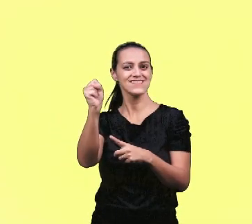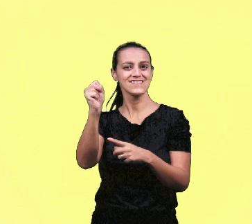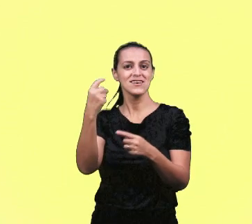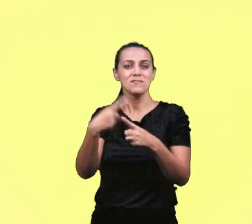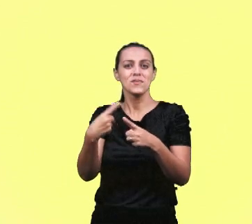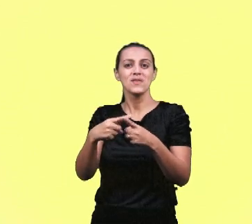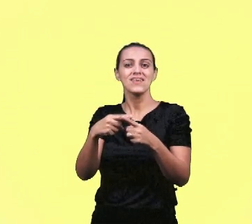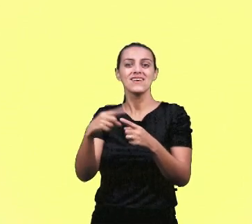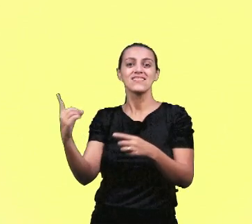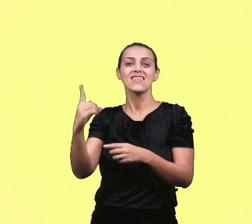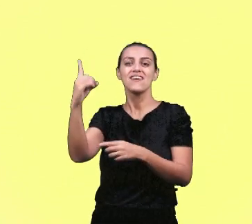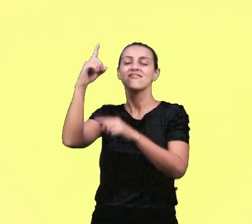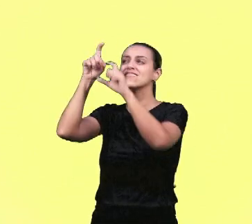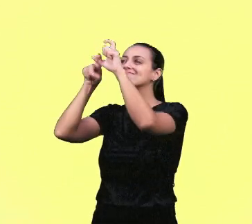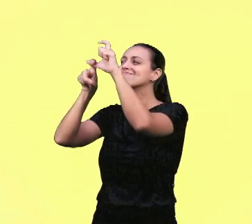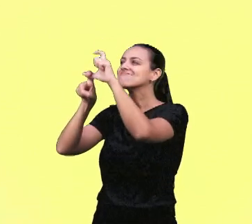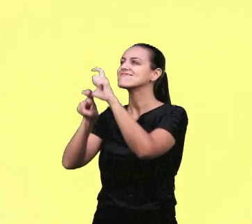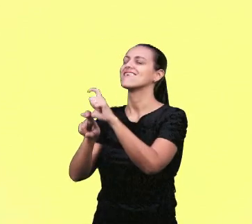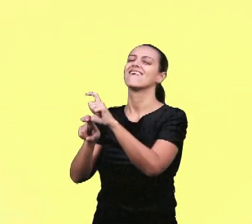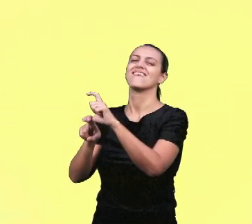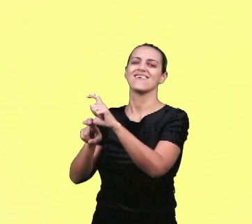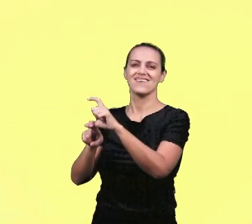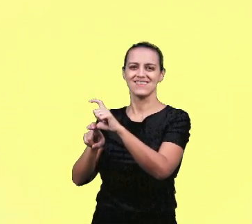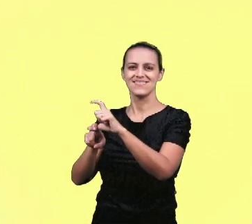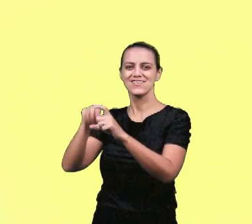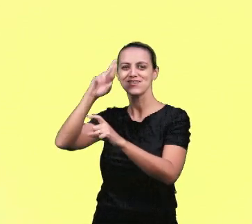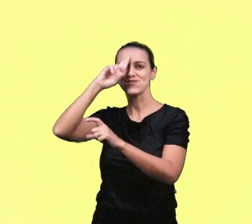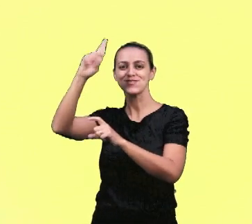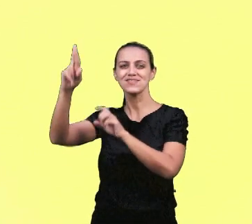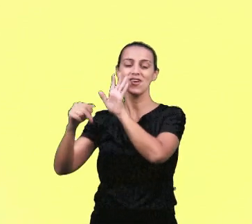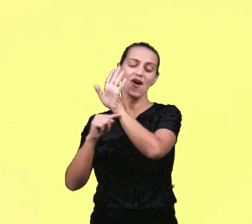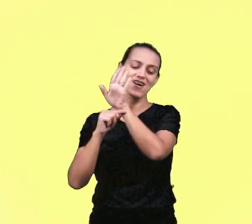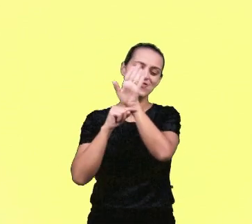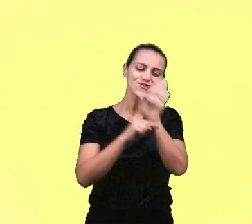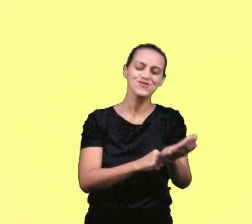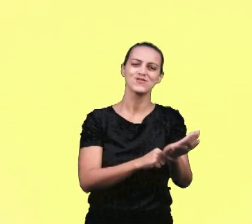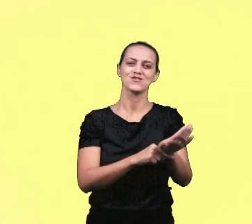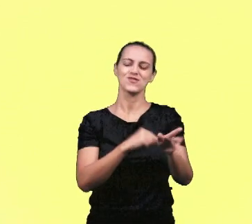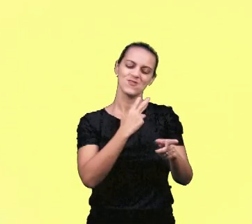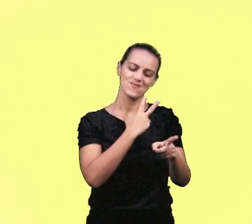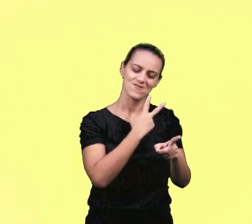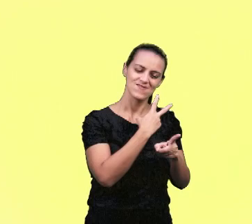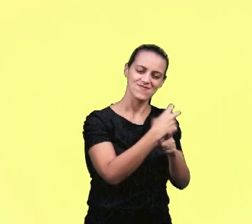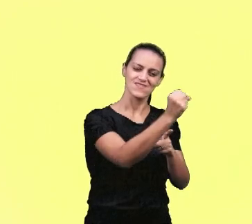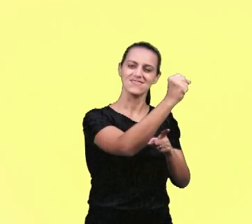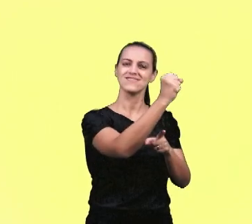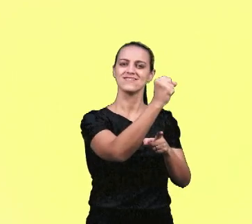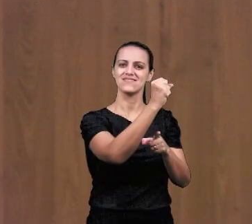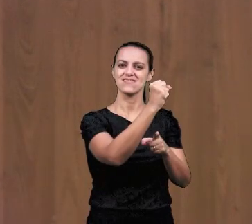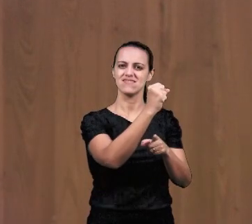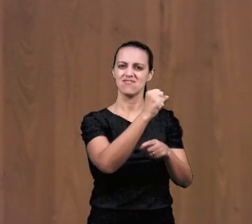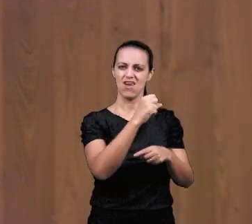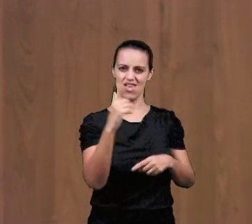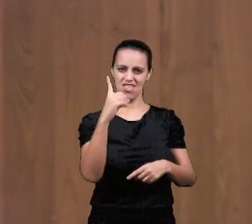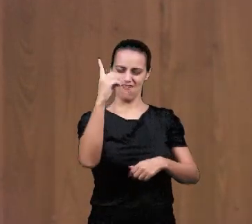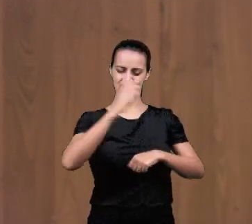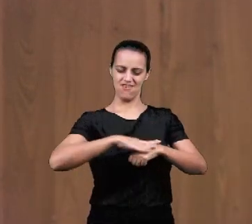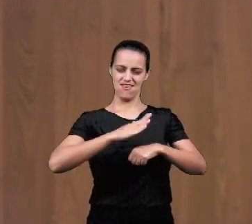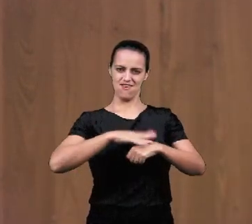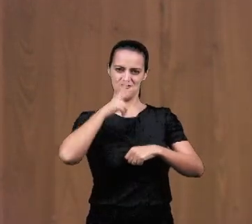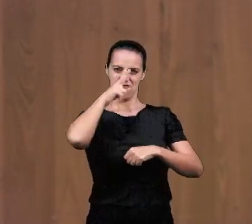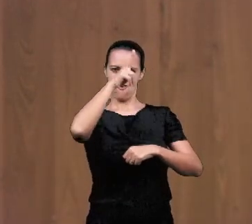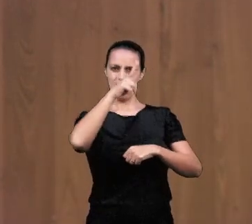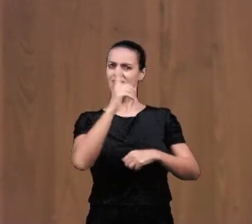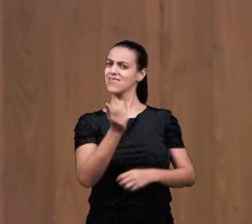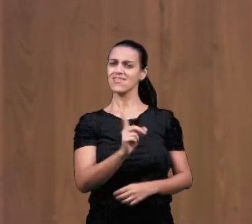du Seigneur, le Seigneur a honoré David, il est allé devant David, il a vaincu la bataille. Ce n'a pas été